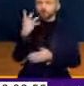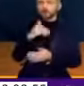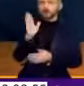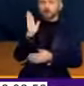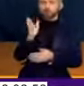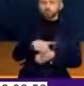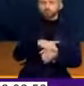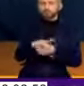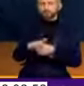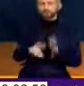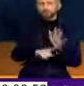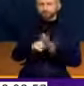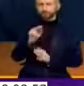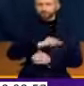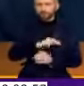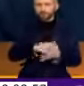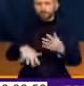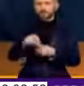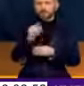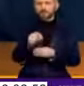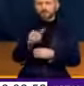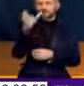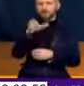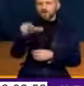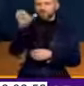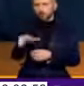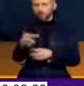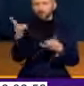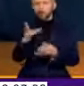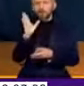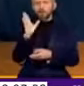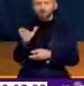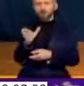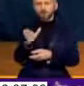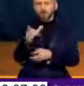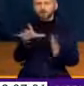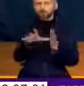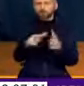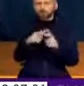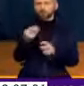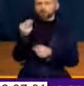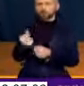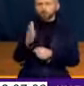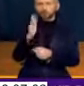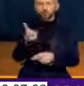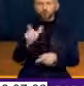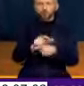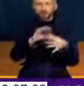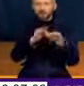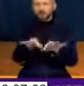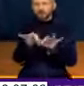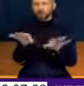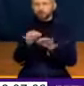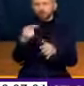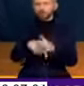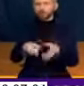вже повністю запускатися всі ці валідатори і потрібно буде саме електронною карткою сплачувати, буде дуже детальна інструкція,